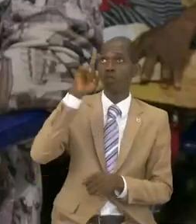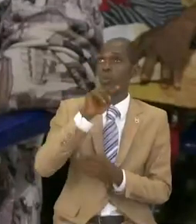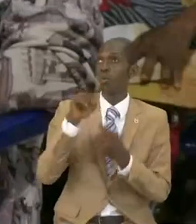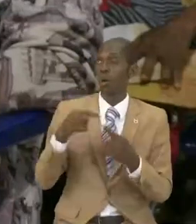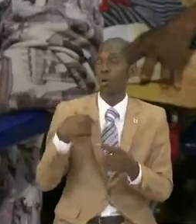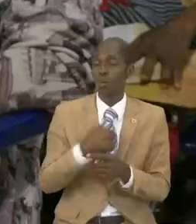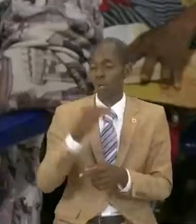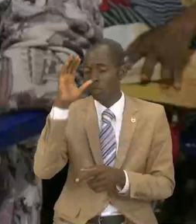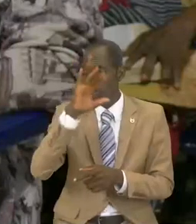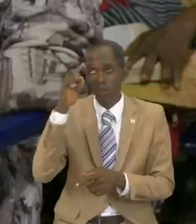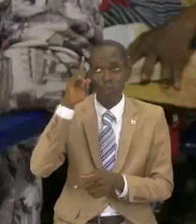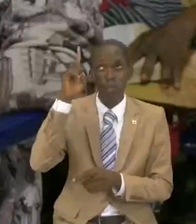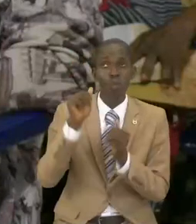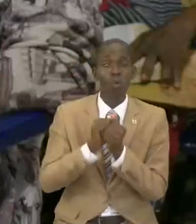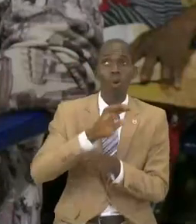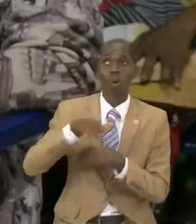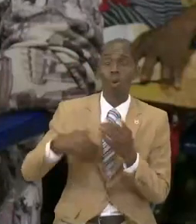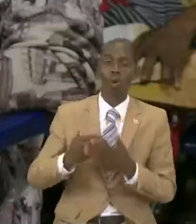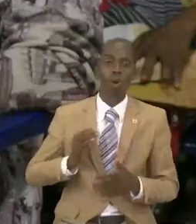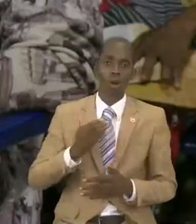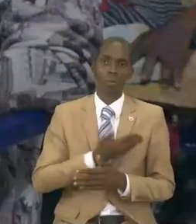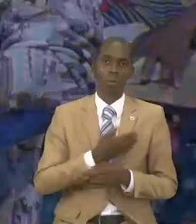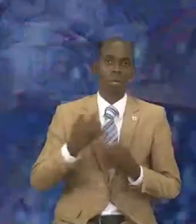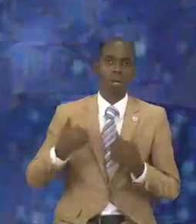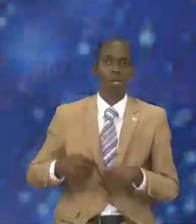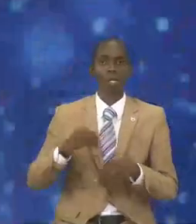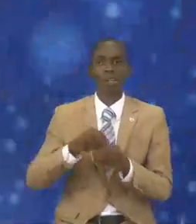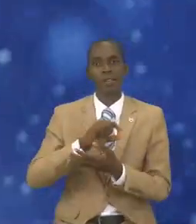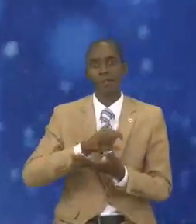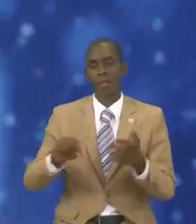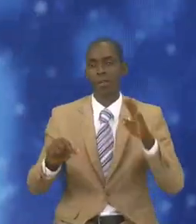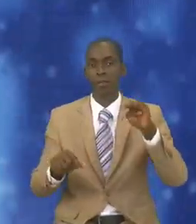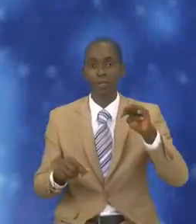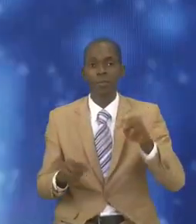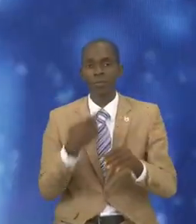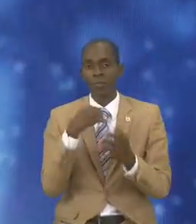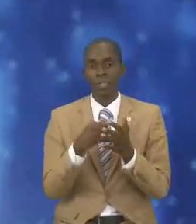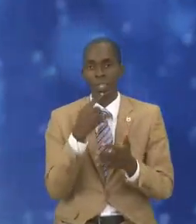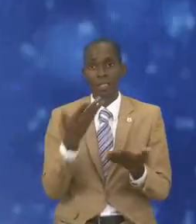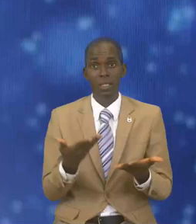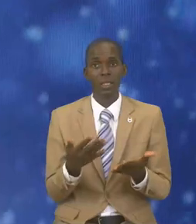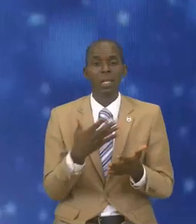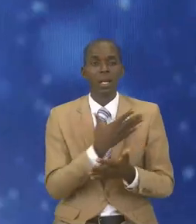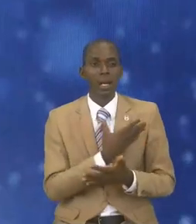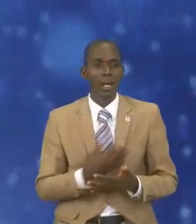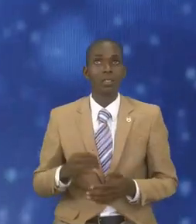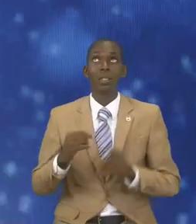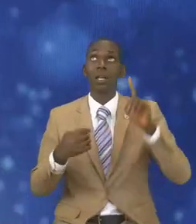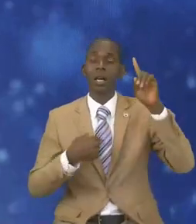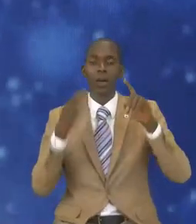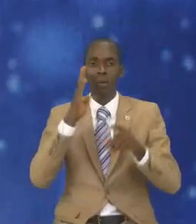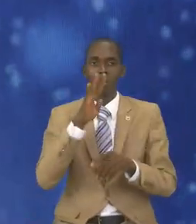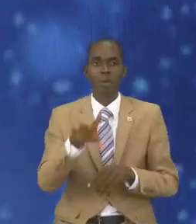nous allons te chercher de tout notre cœur. Verset 14. Je me laisserai trouver par vous,